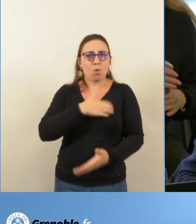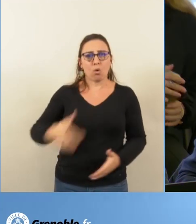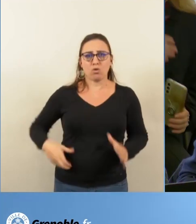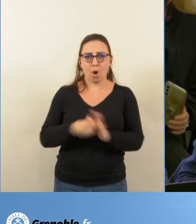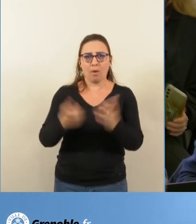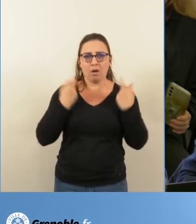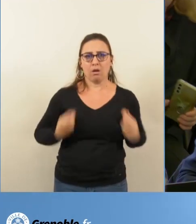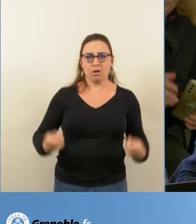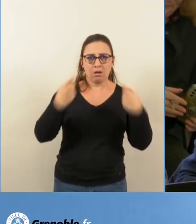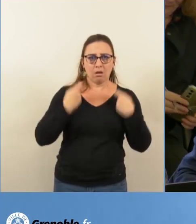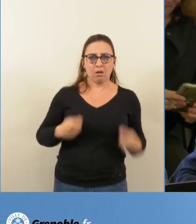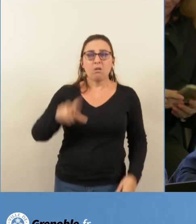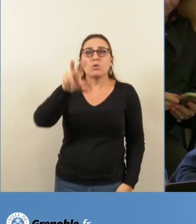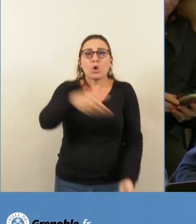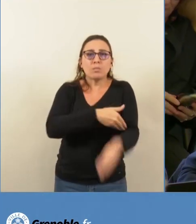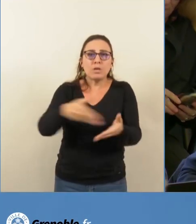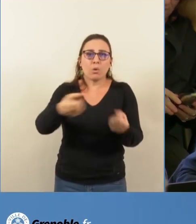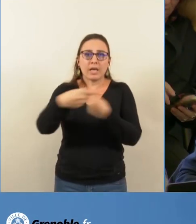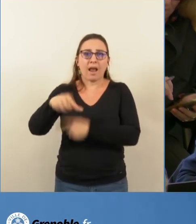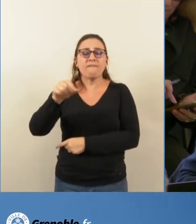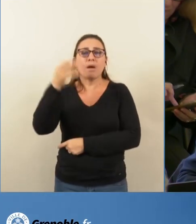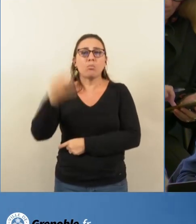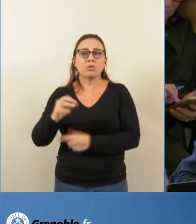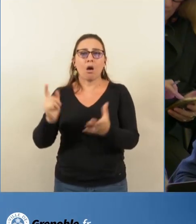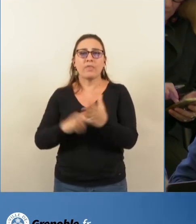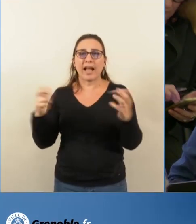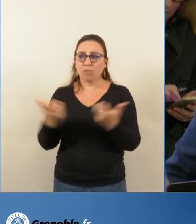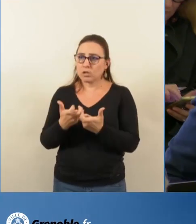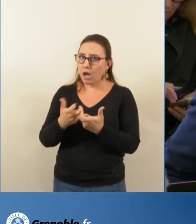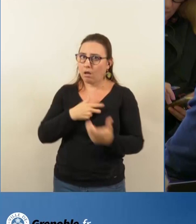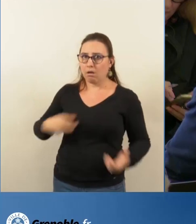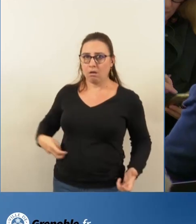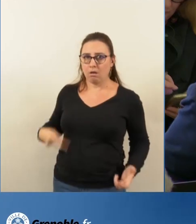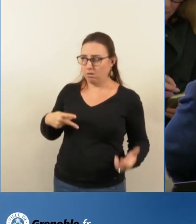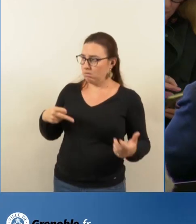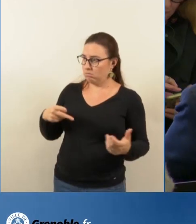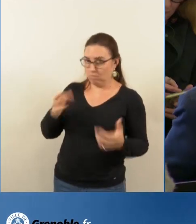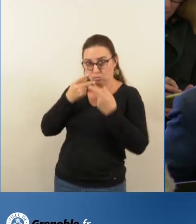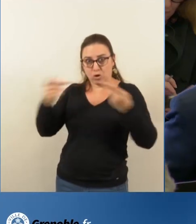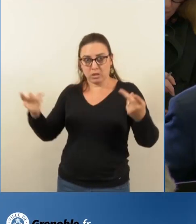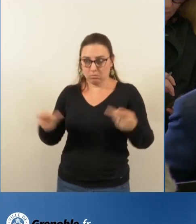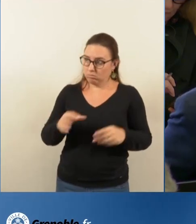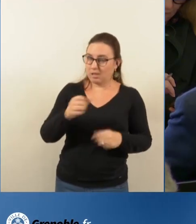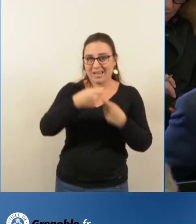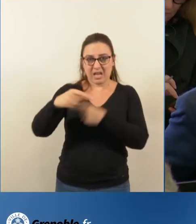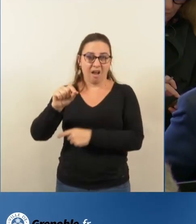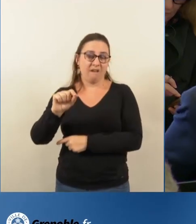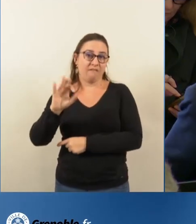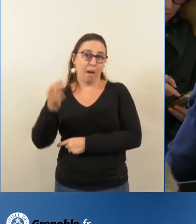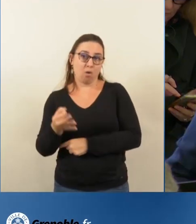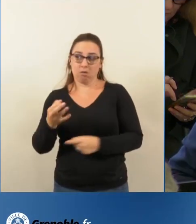30 millions d'euros c'est 20 points de taxe foncière non mais je le dis quand même comme ça les gens ils se rendent compte 30 minutes 20 points de taxe foncière